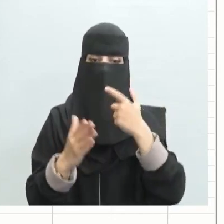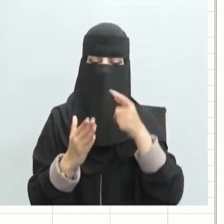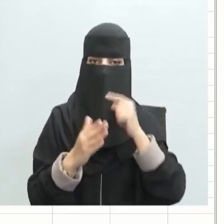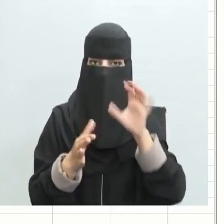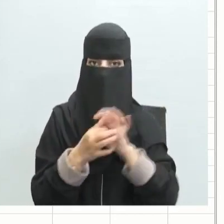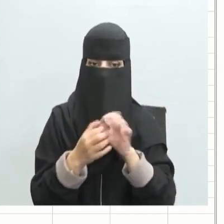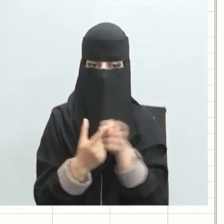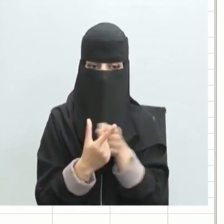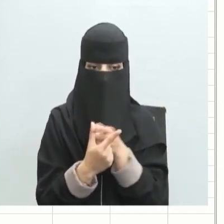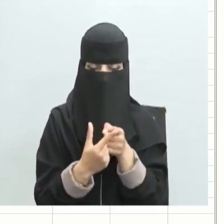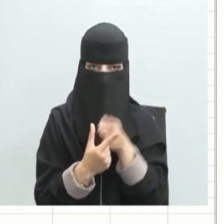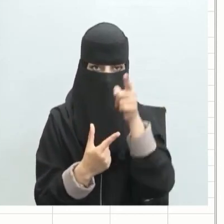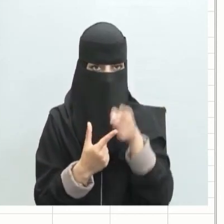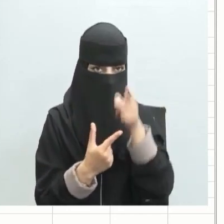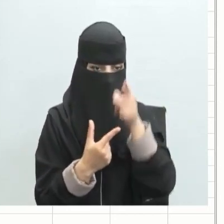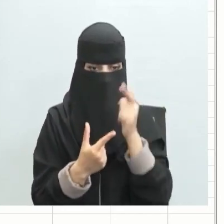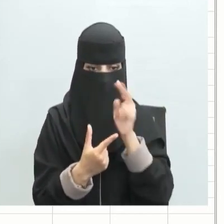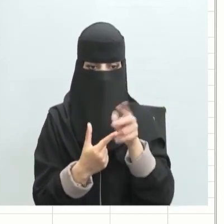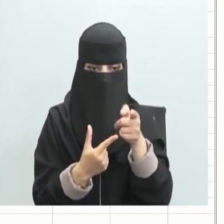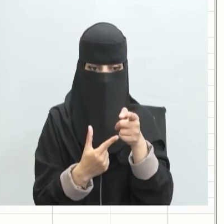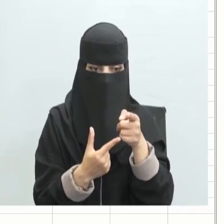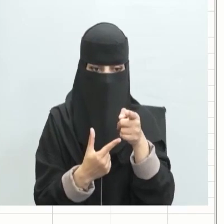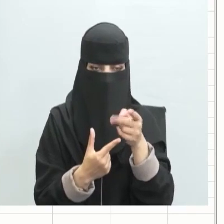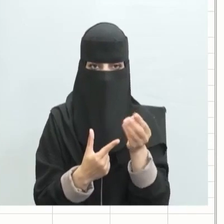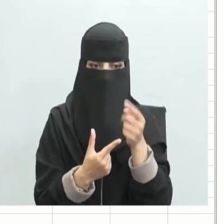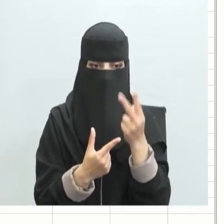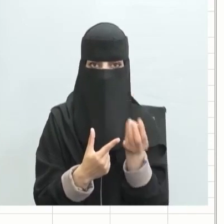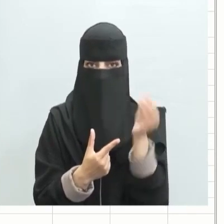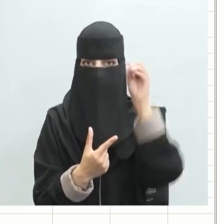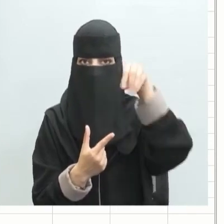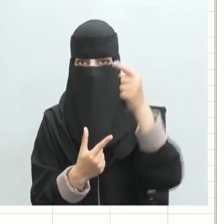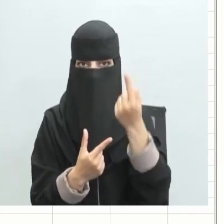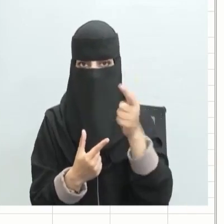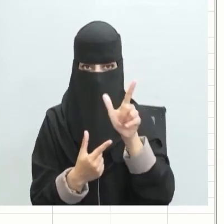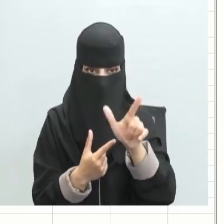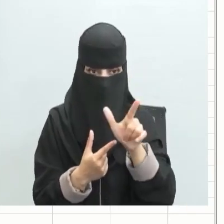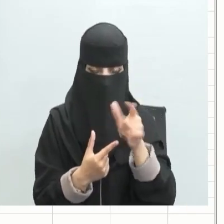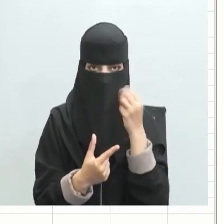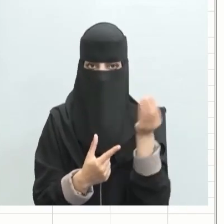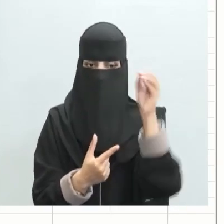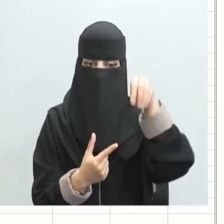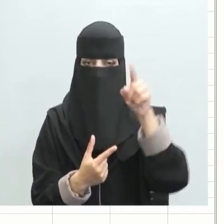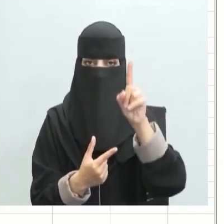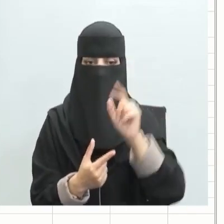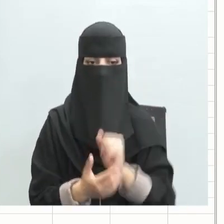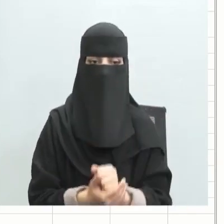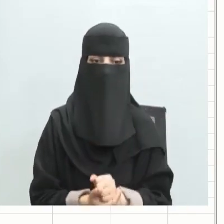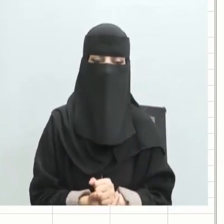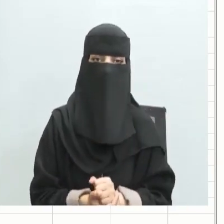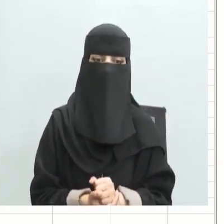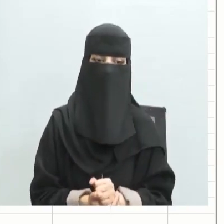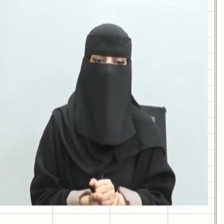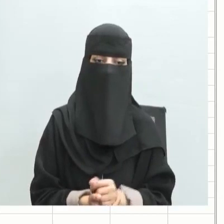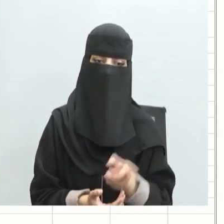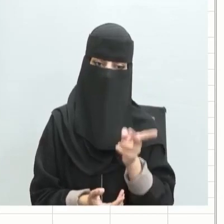العلاقه بين الواحد والاثنين لاحظ الاثنين هو مضاعفه للواحد الاثنين هي مضاعفه الواحد